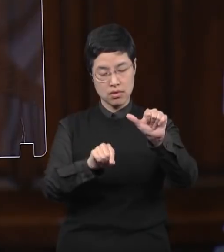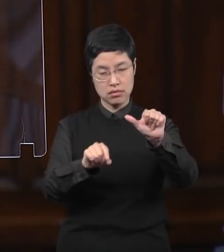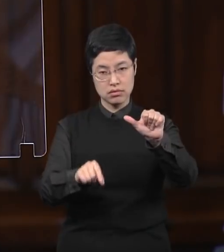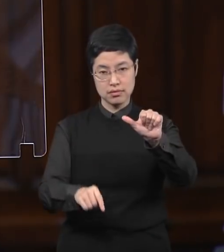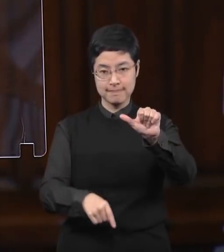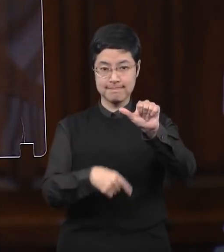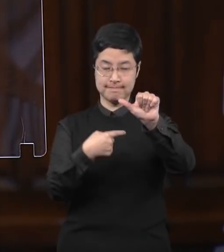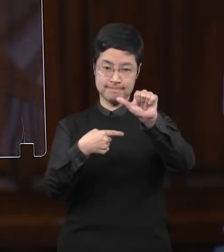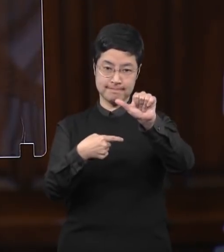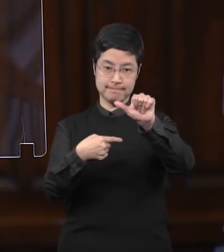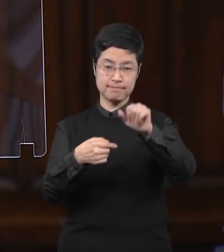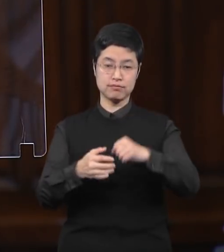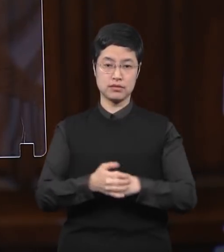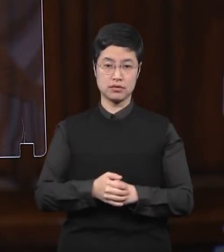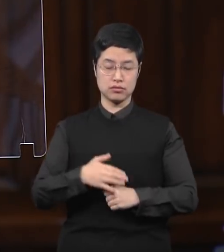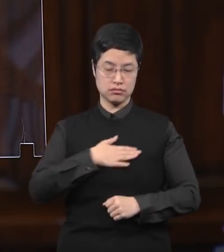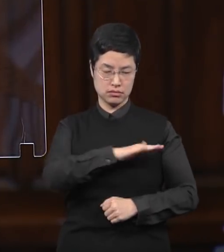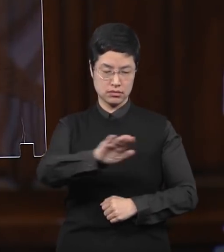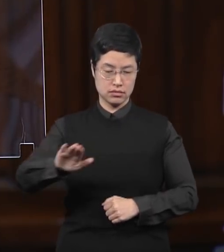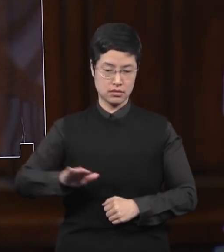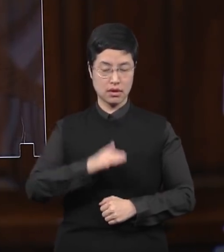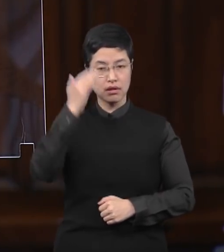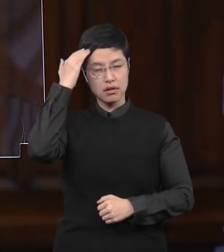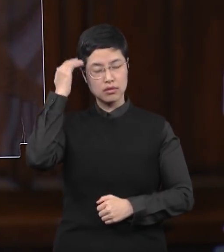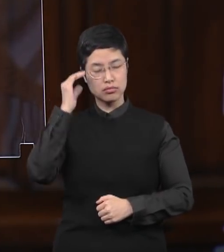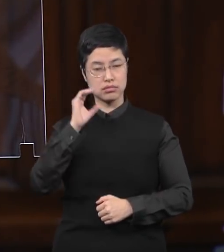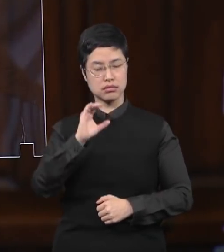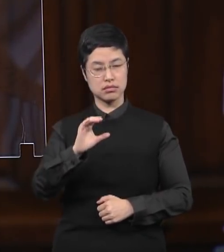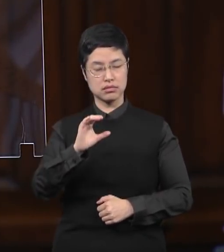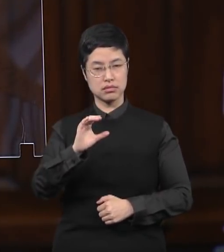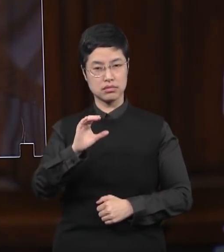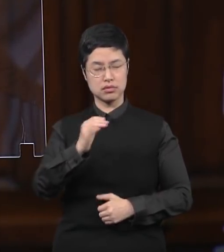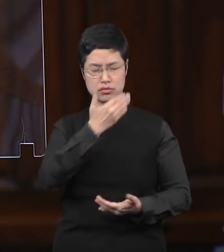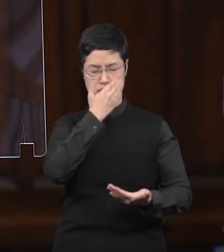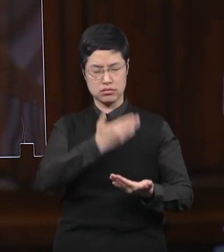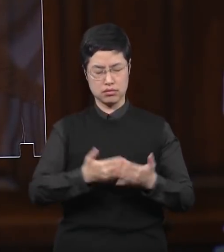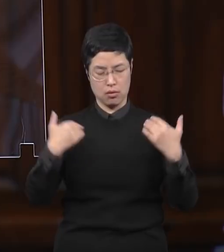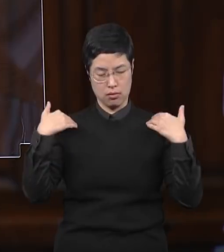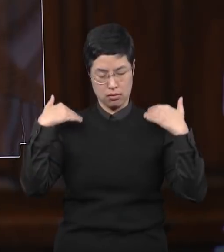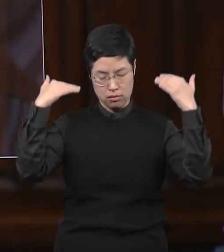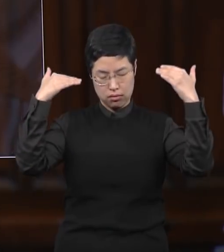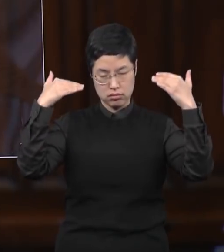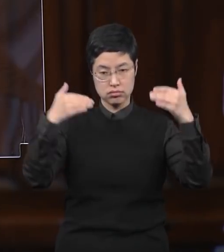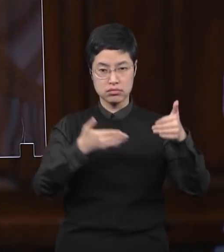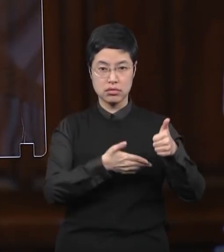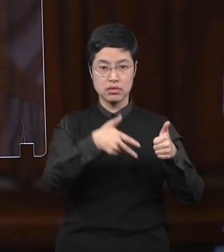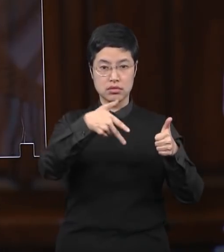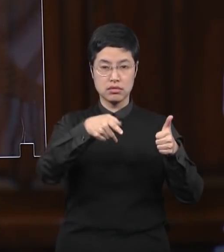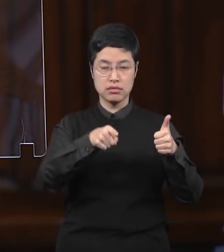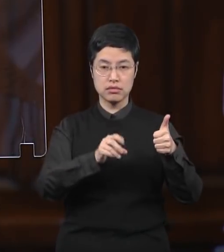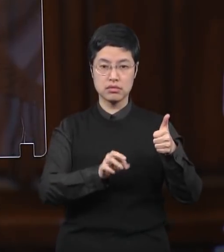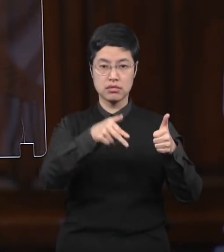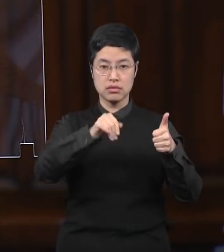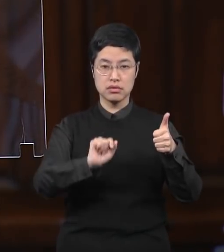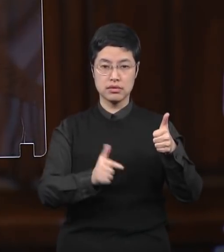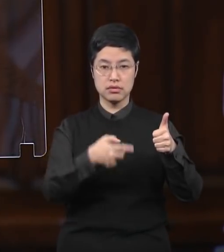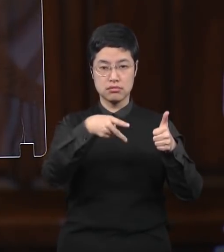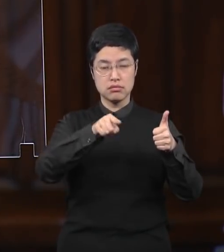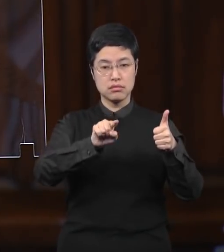첫날에 우리는 한국천주교회의 큰 어른이신 정진석 니콜라오